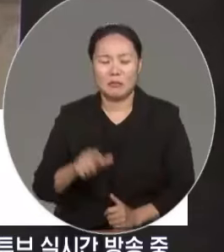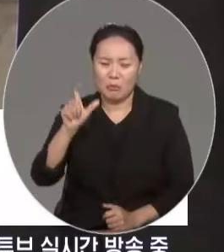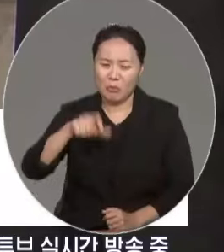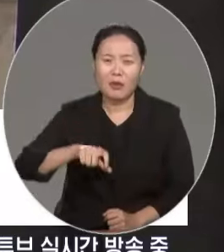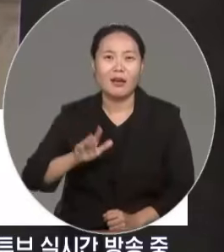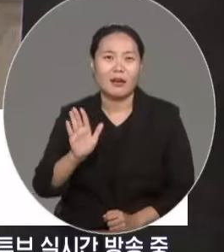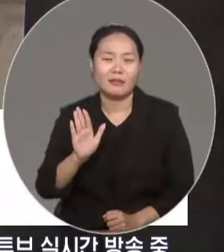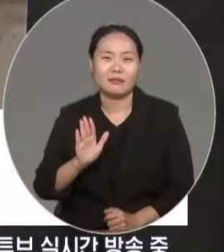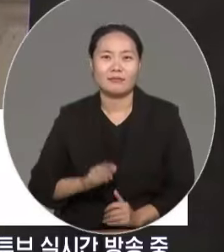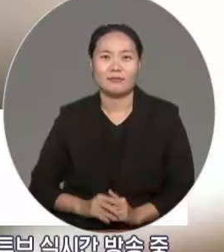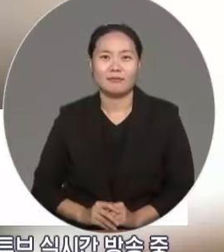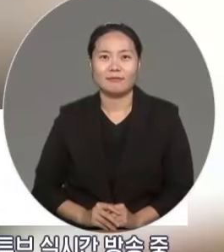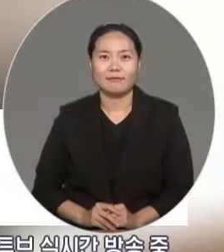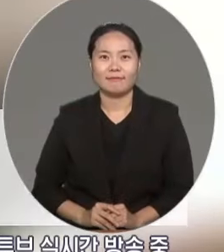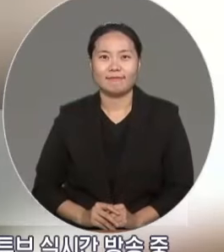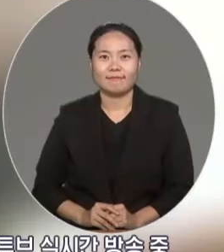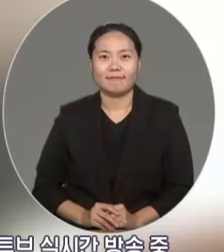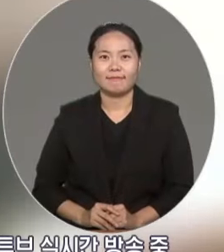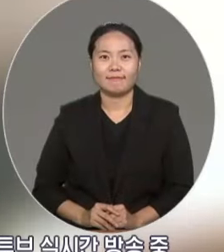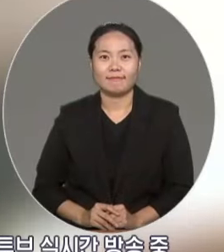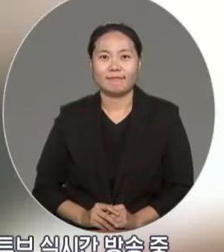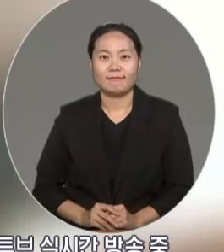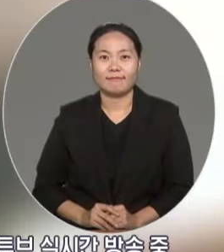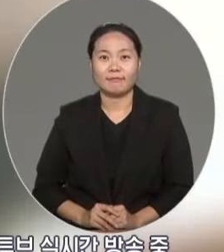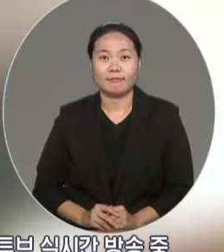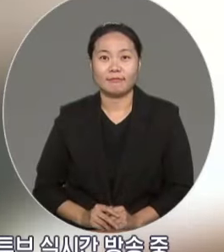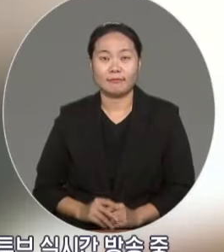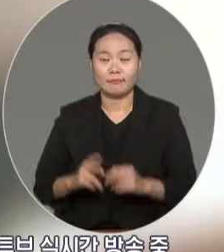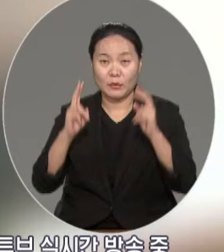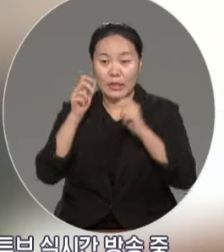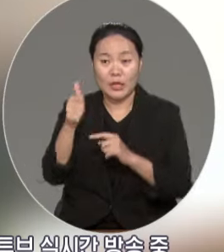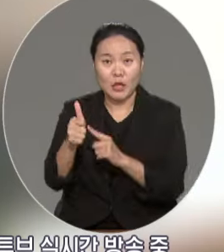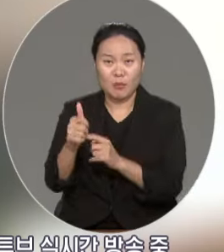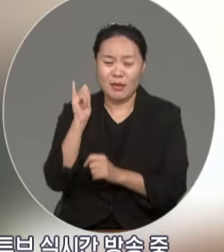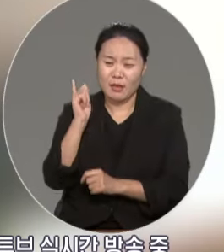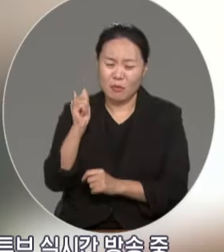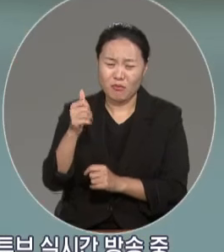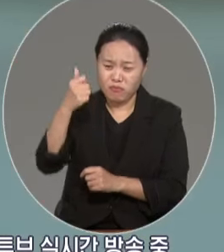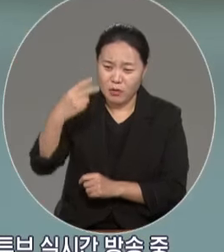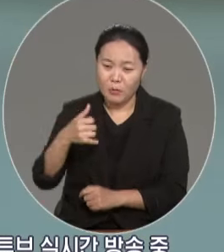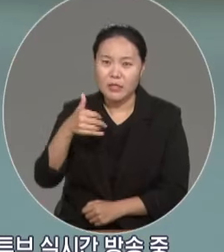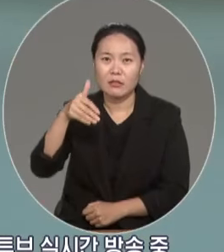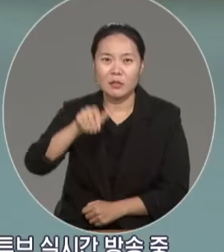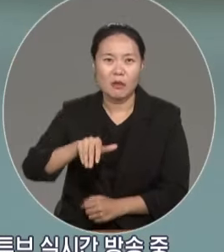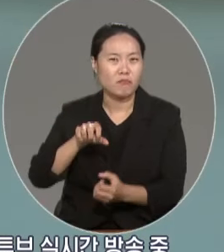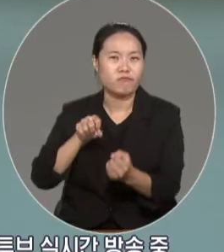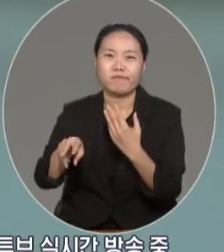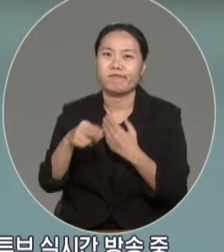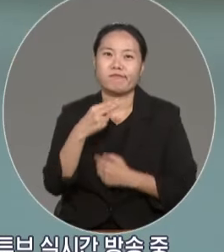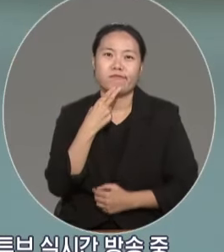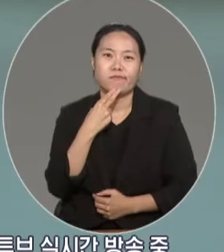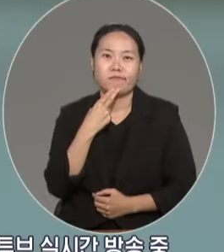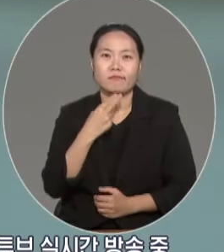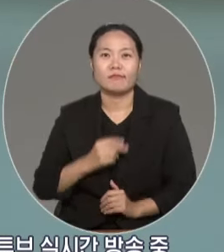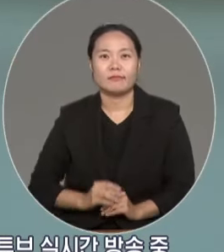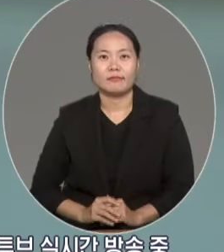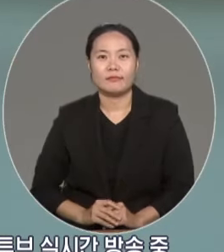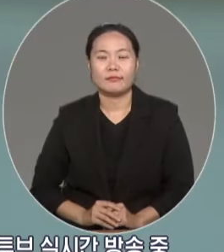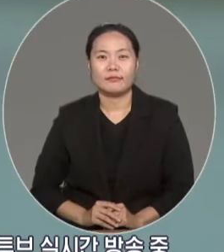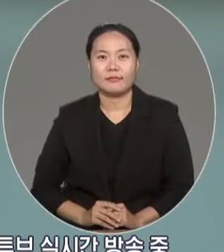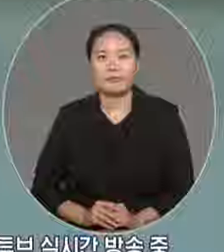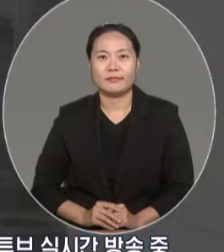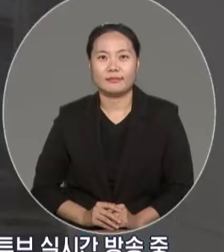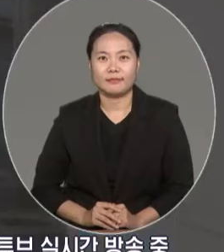주고 결제한 건 아니잖아요. 취재진은 해당 업체 대표에게 수차례 연락을 시도했지만 입장을 들을 수